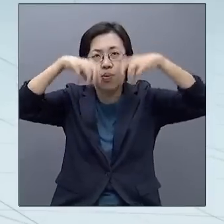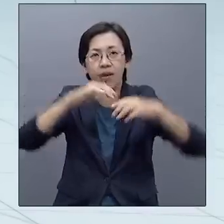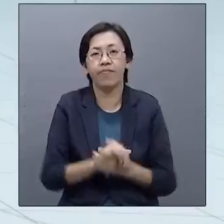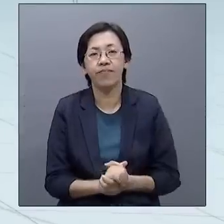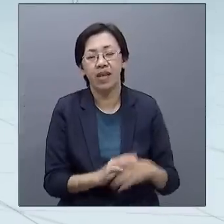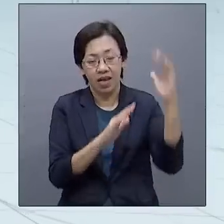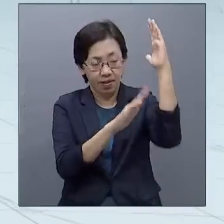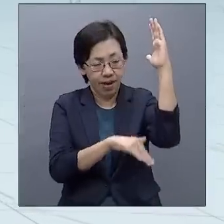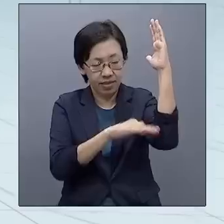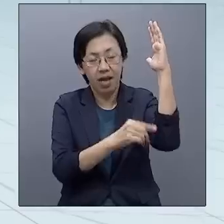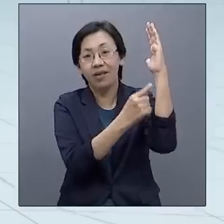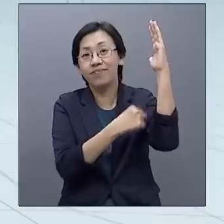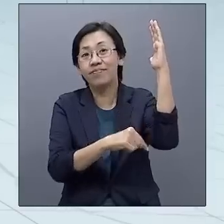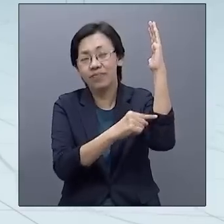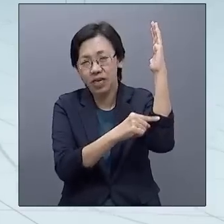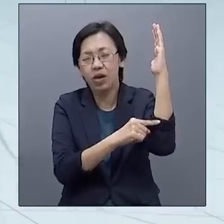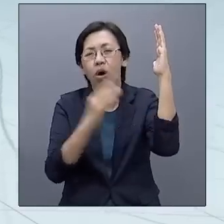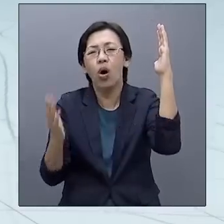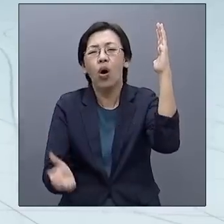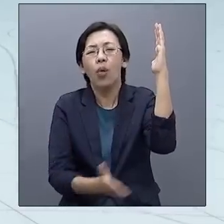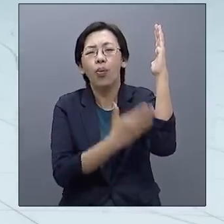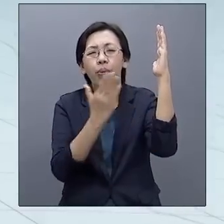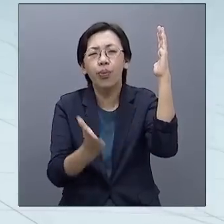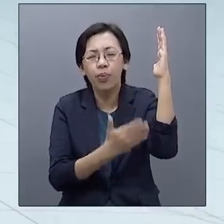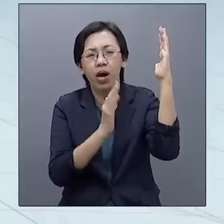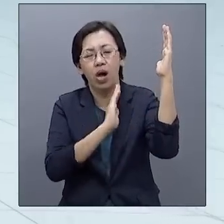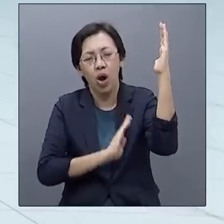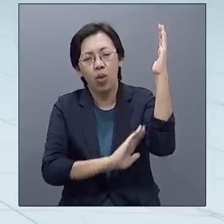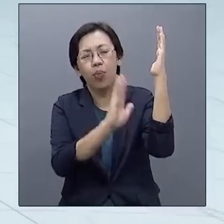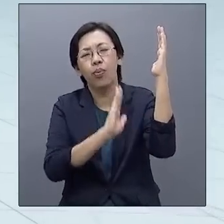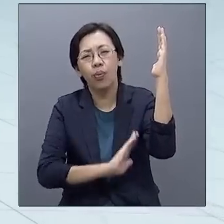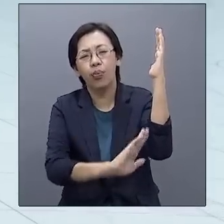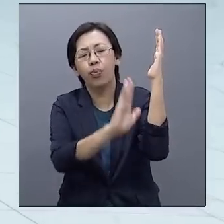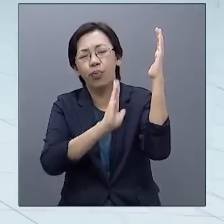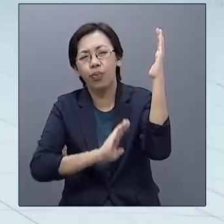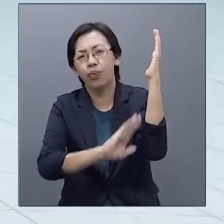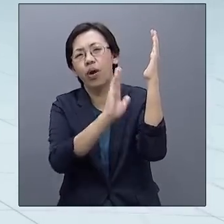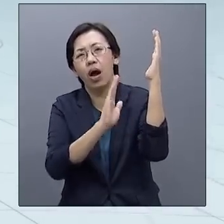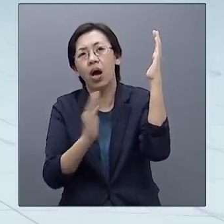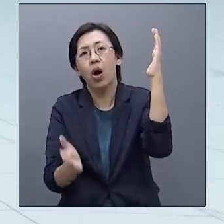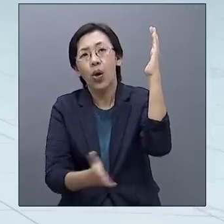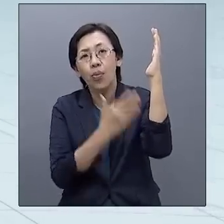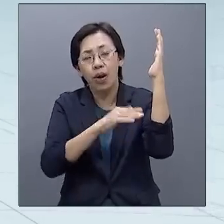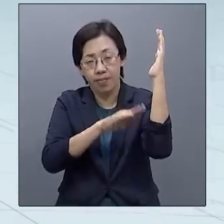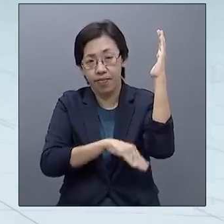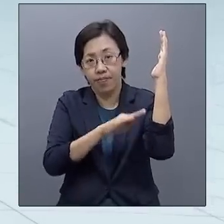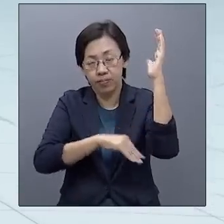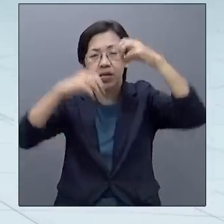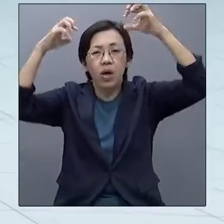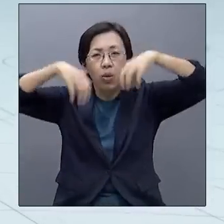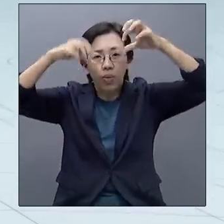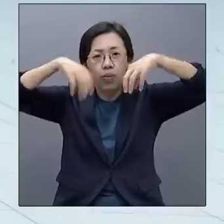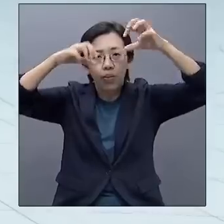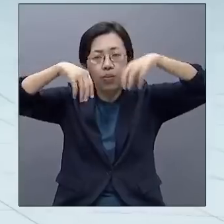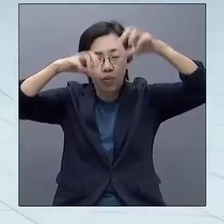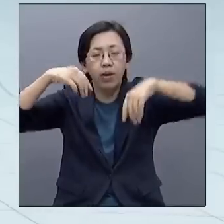ใต้เองนั้นก็ยังมีกระแสลมตะวันออกและลมตะวันออกเฉียงใต้ที่พัดเข้ามาปกคลุมส่งผลให้พื้นที่ภาคใต้ก็ยังมีฝนฟ้าคะนองเกิด